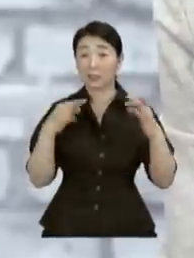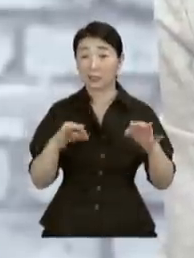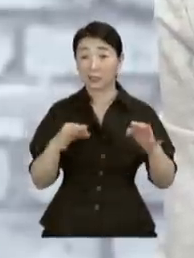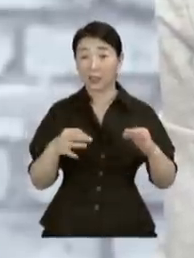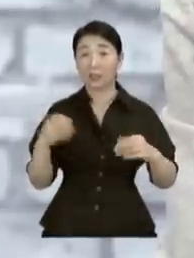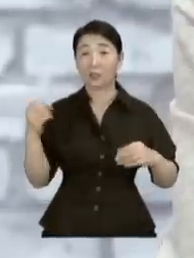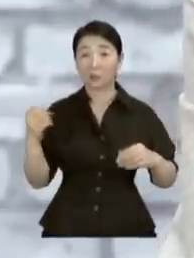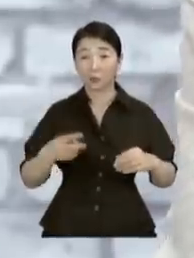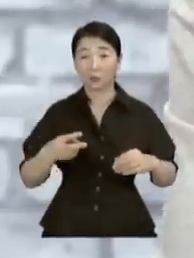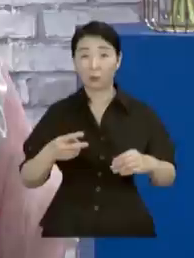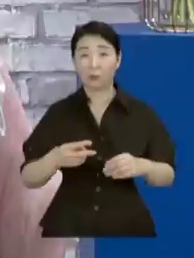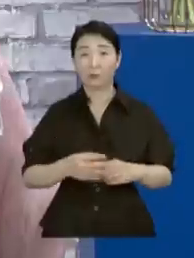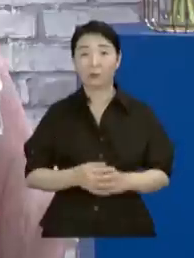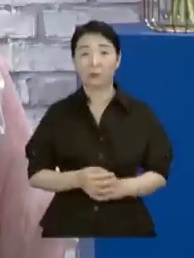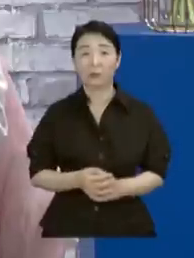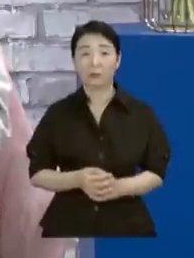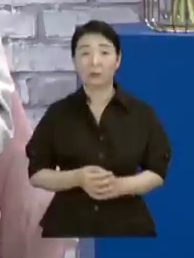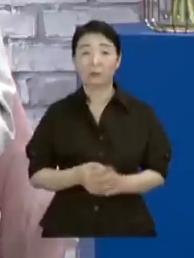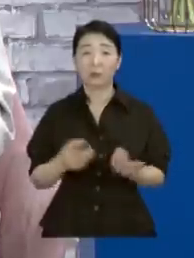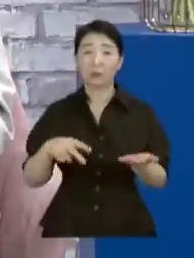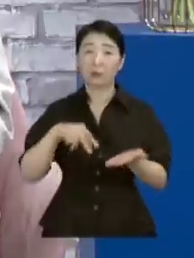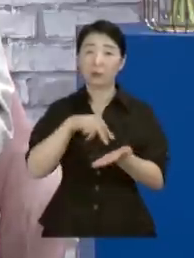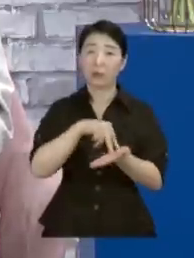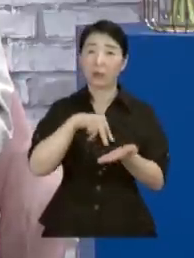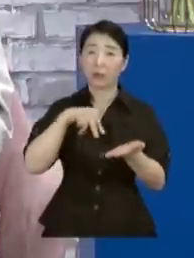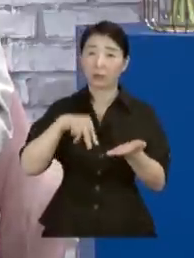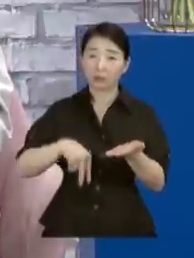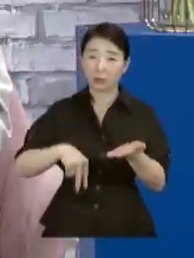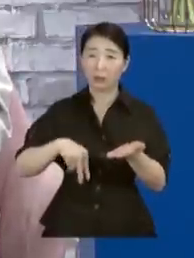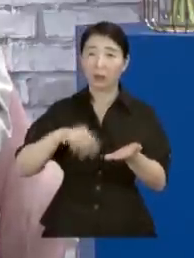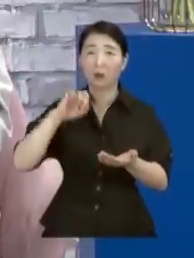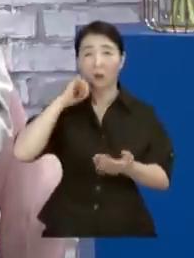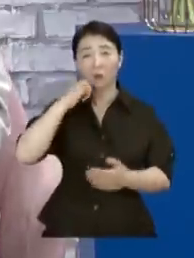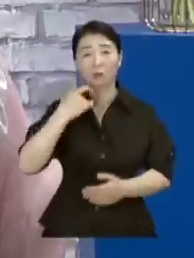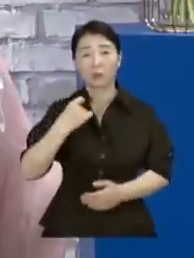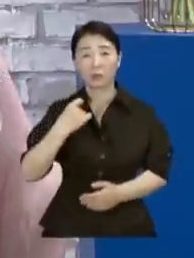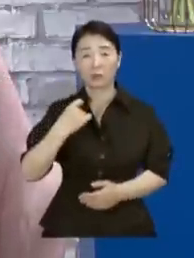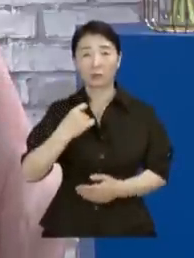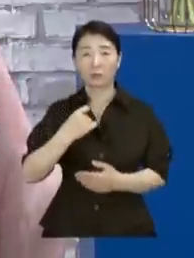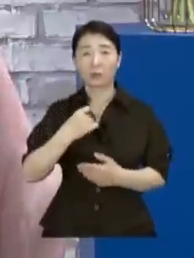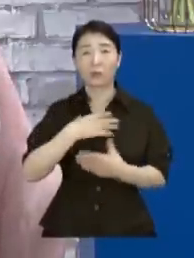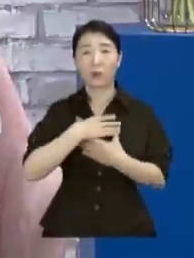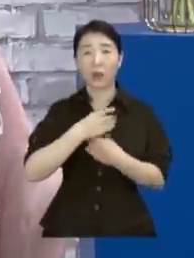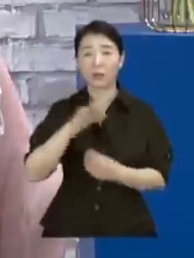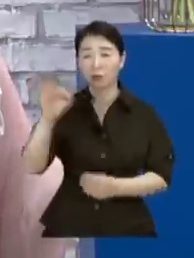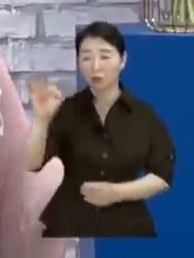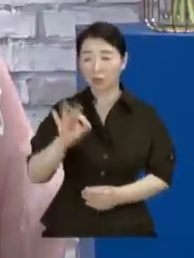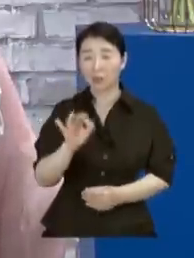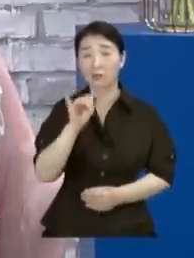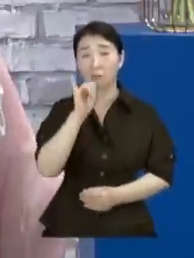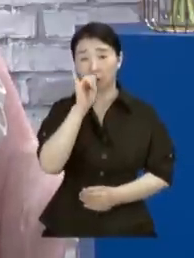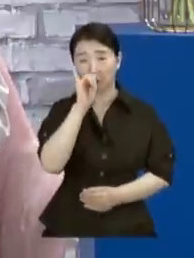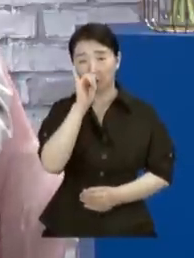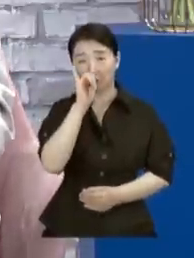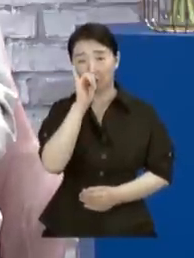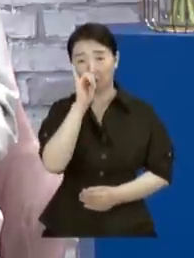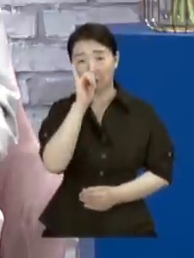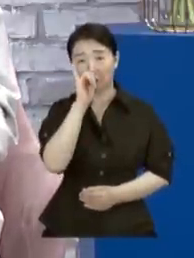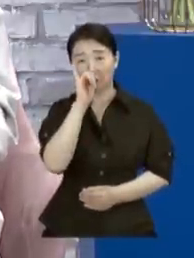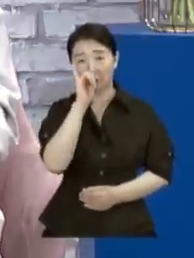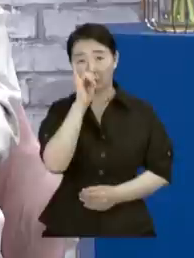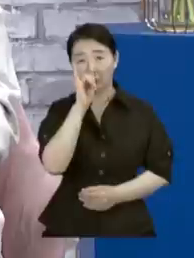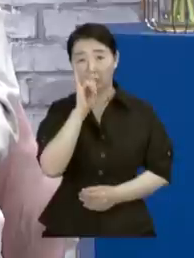은행 업무뿐이 아니라 아니. 뭐. 뭘 타고 내리는 것도 아마 힘드셨을 거예요. 그리고 왜 정착금 받는 거 있잖아요. 네네네.